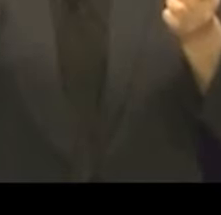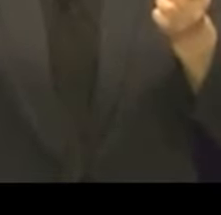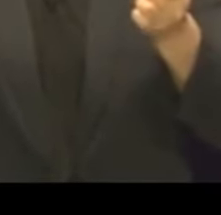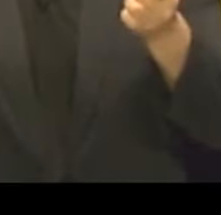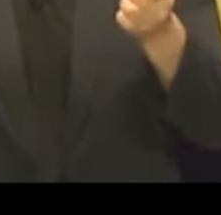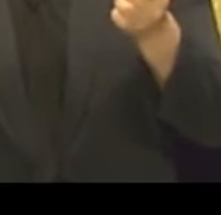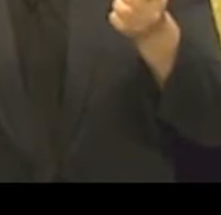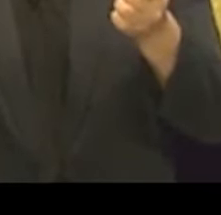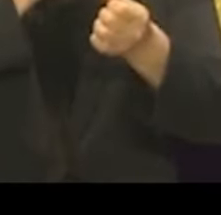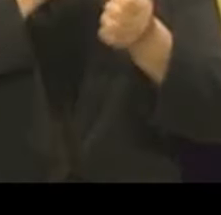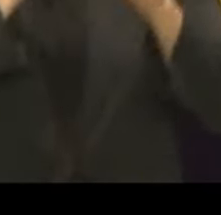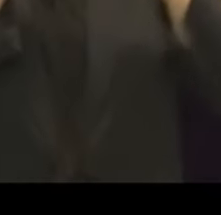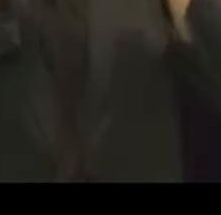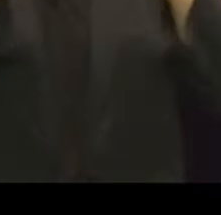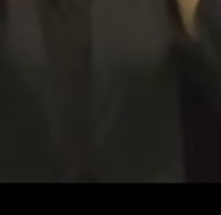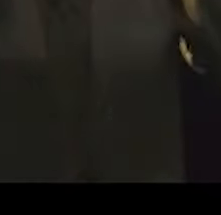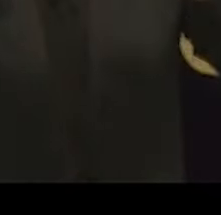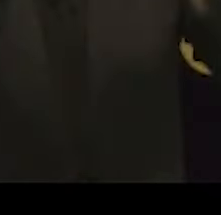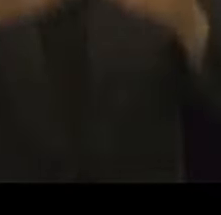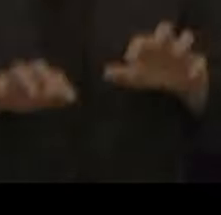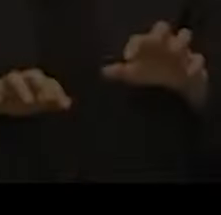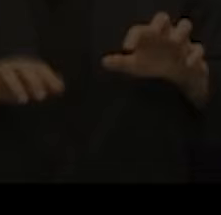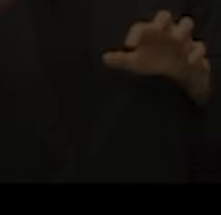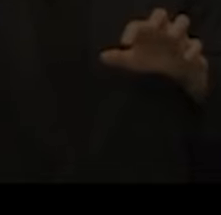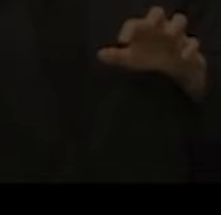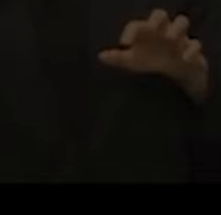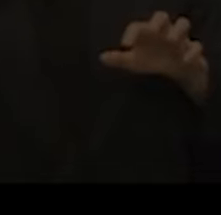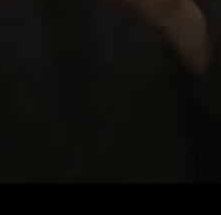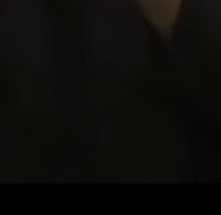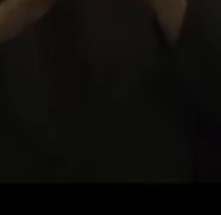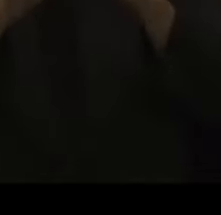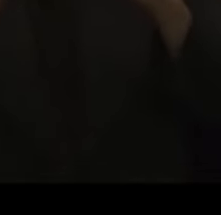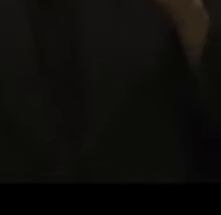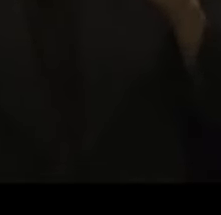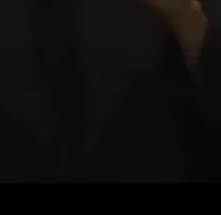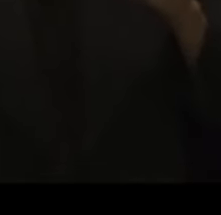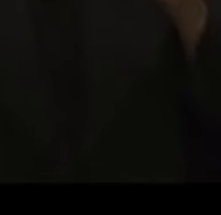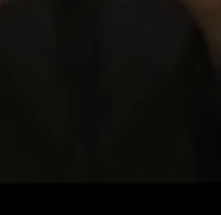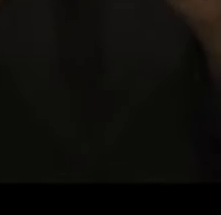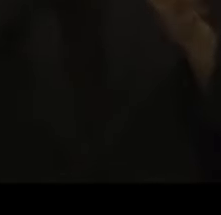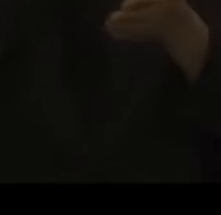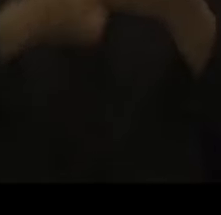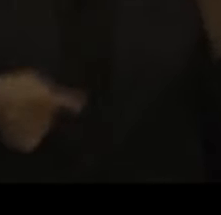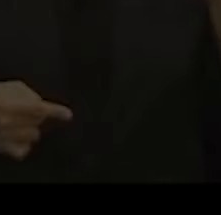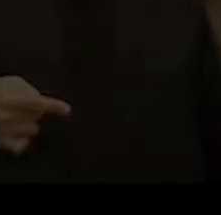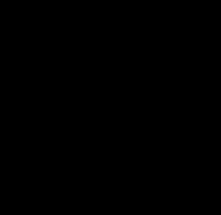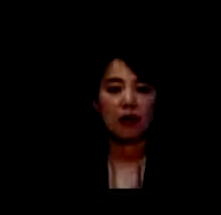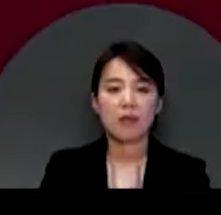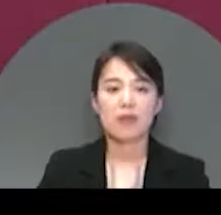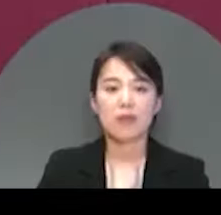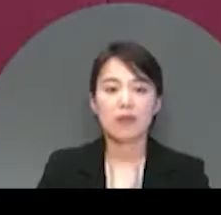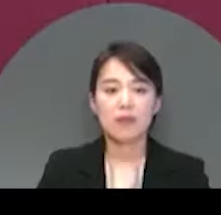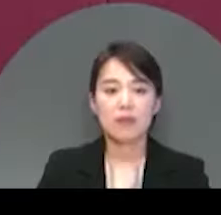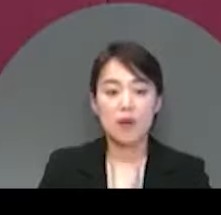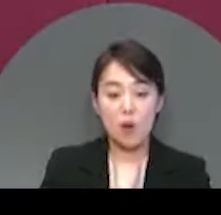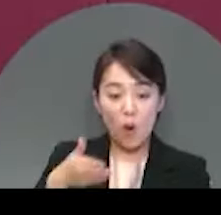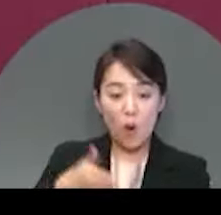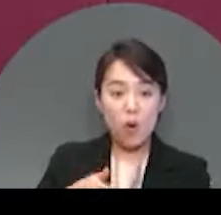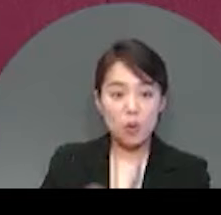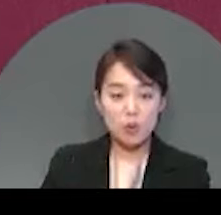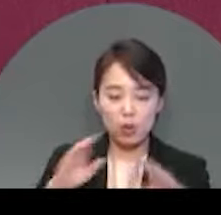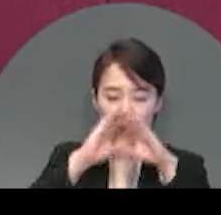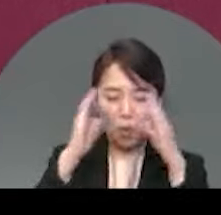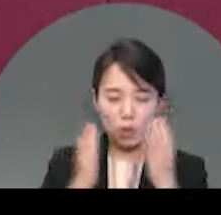각종 악성 댓글, 가짜 뉴스 생산 이런 부분들에 제2차 피해를 당하고 있다는 것입니다. 언론은